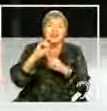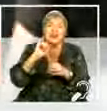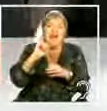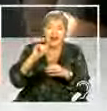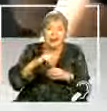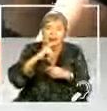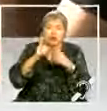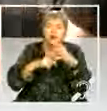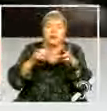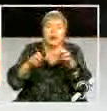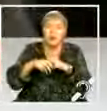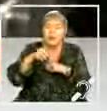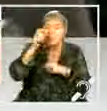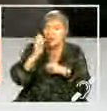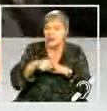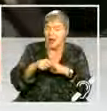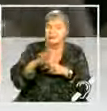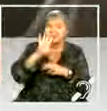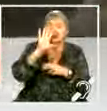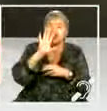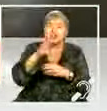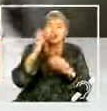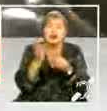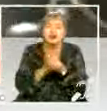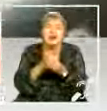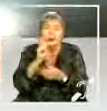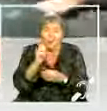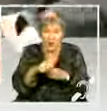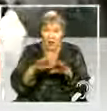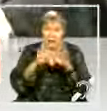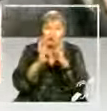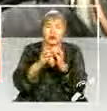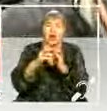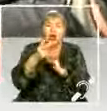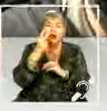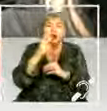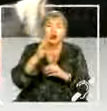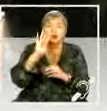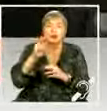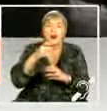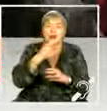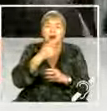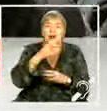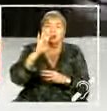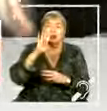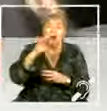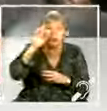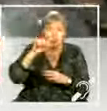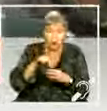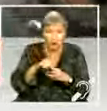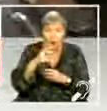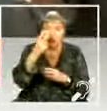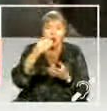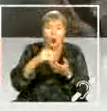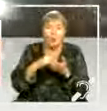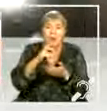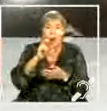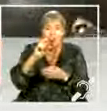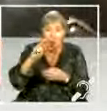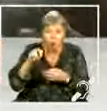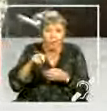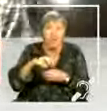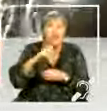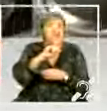a fost condamnat în 5 dosare penale la 24 de ani și 4 luni de detenție. În 2008 el a fost găsit vinovat